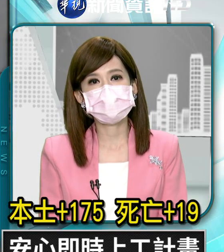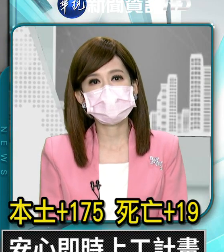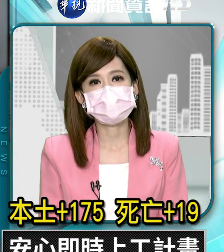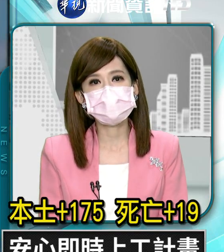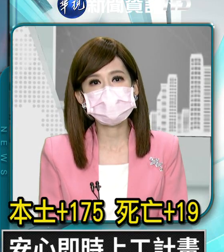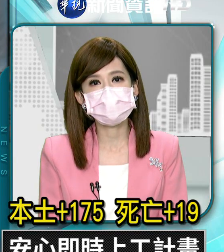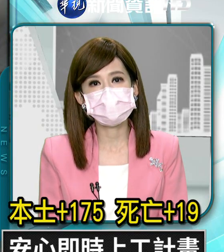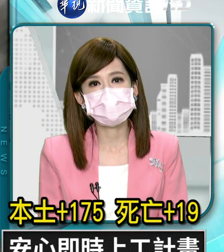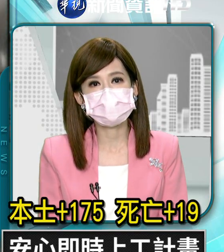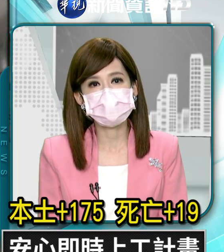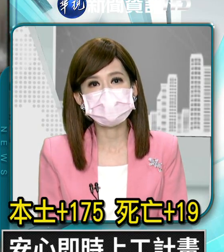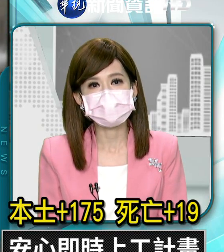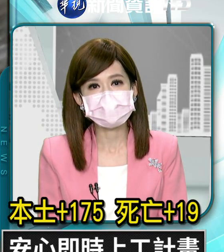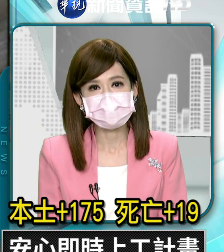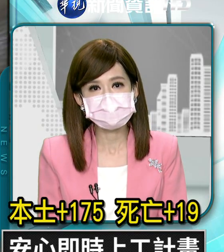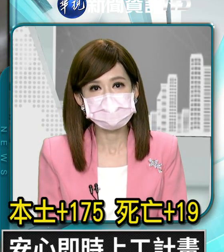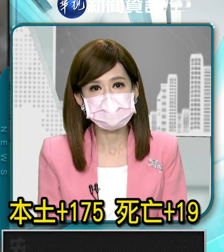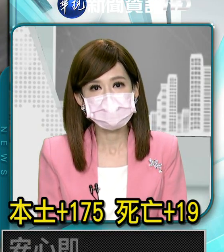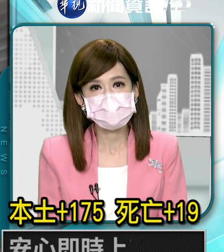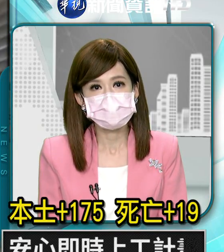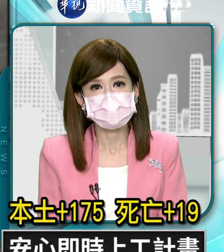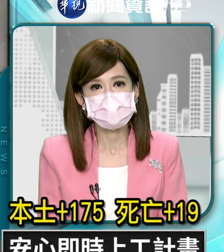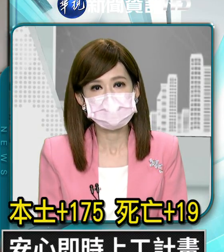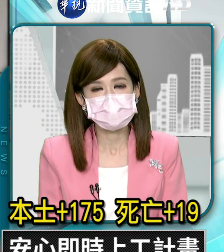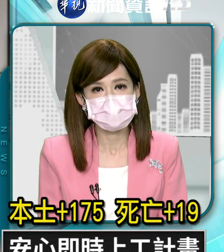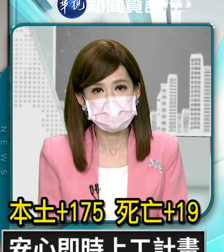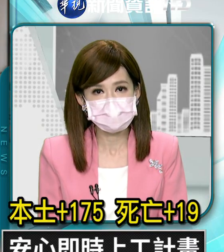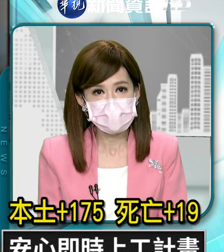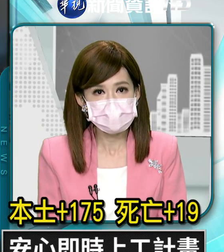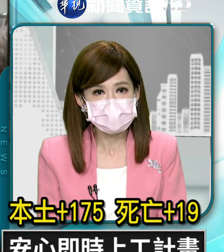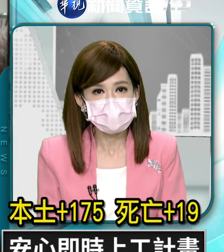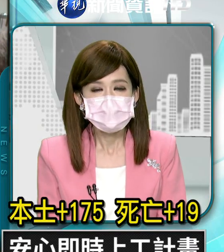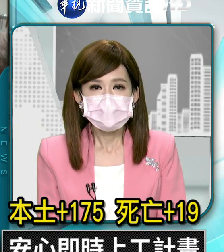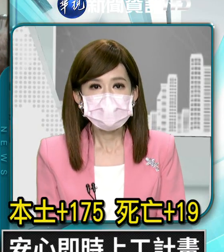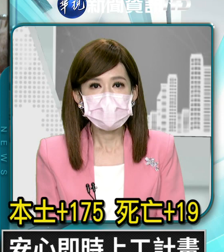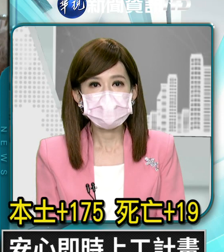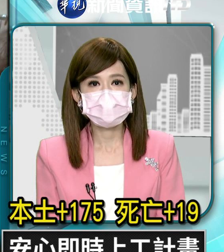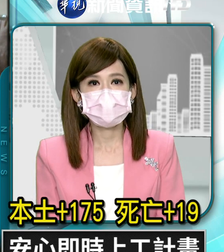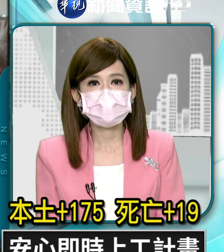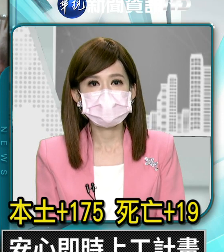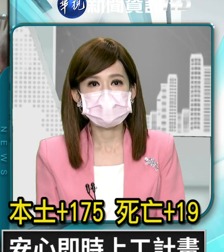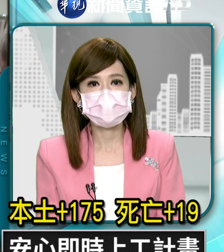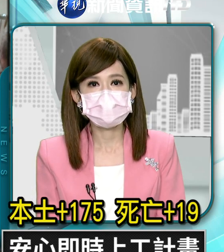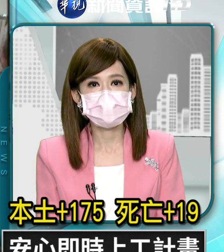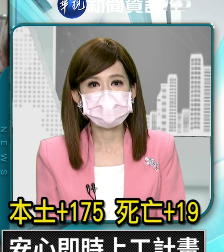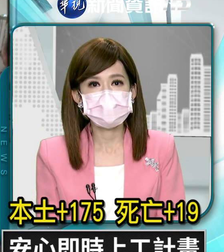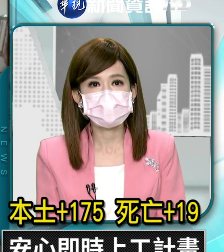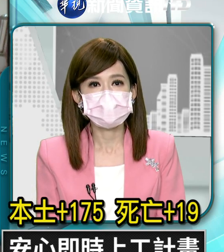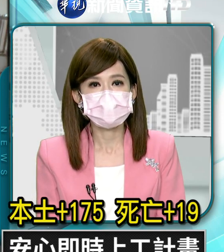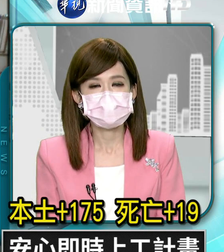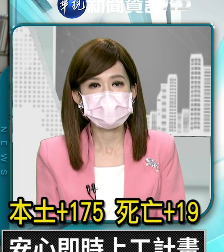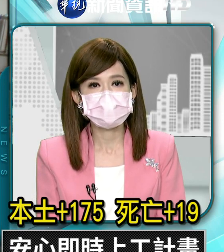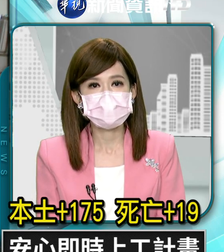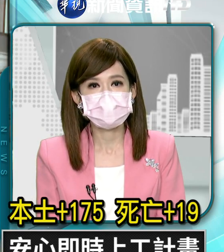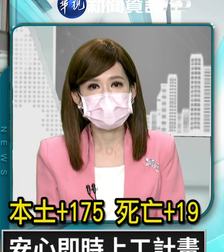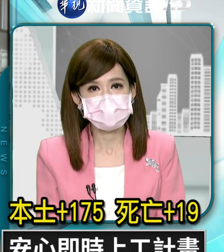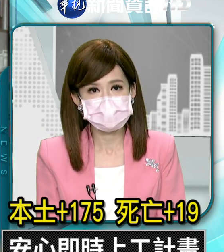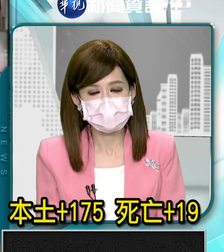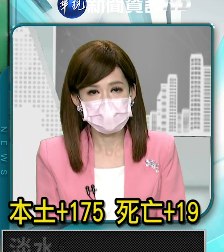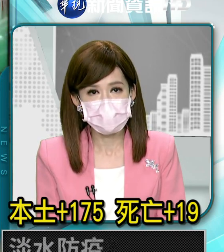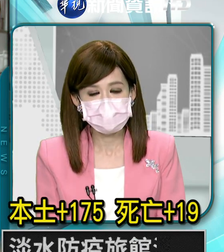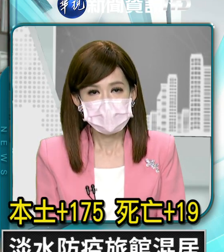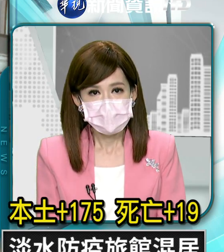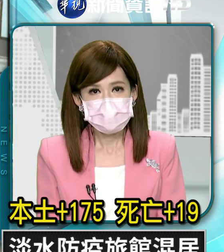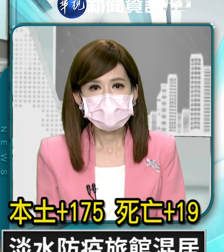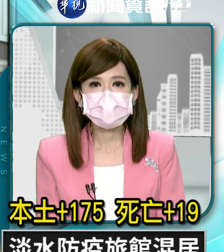再次出现有40多岁的壮年男子呢确诊后死亡的案例，另外还有3位的长者是确诊后3天内就